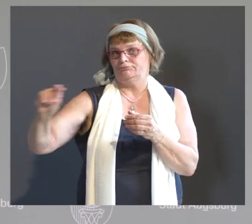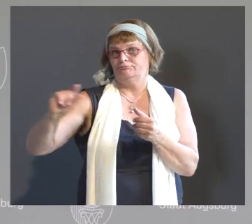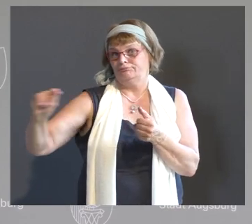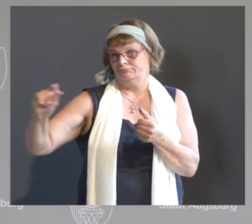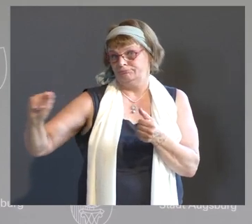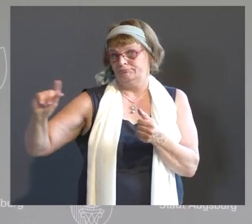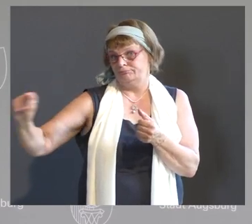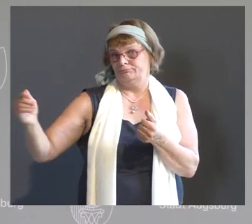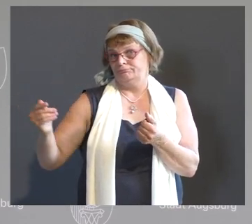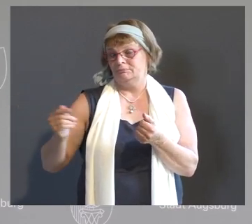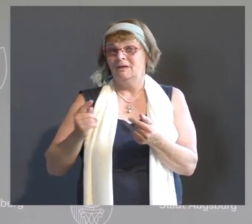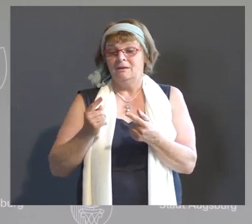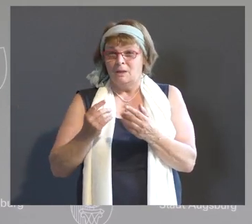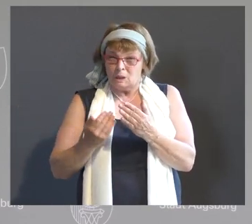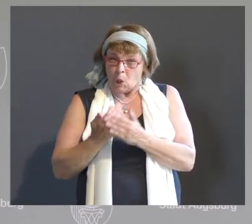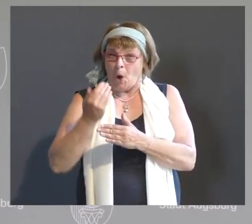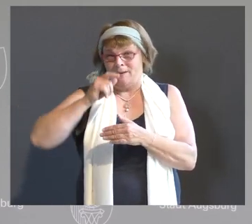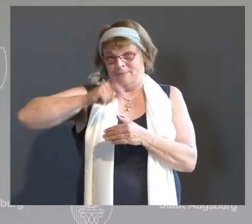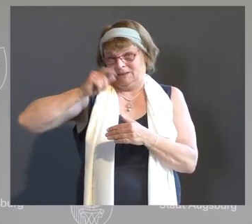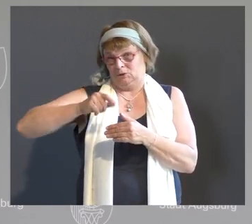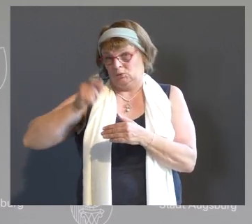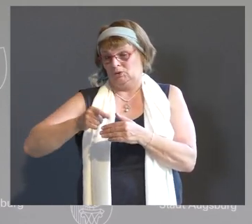weitere Personen zum Herkulesbrunnen